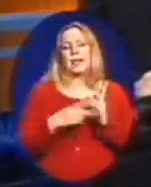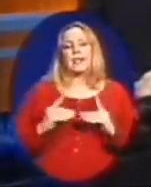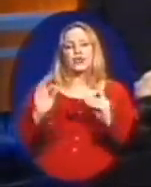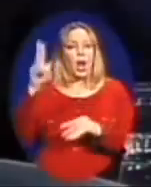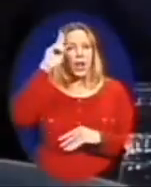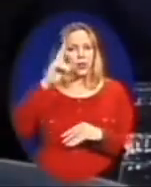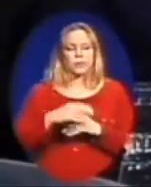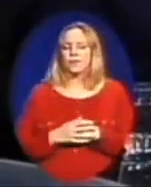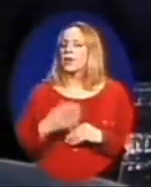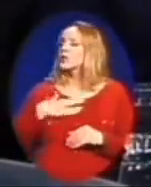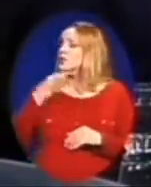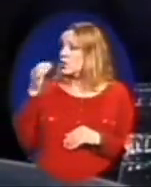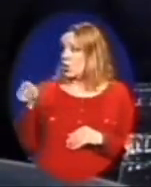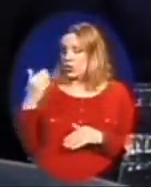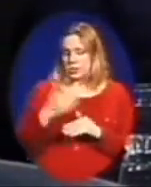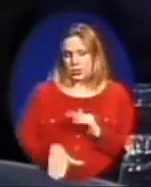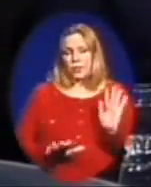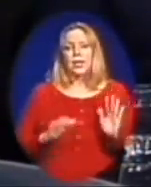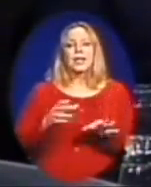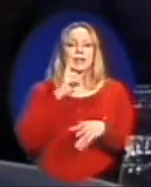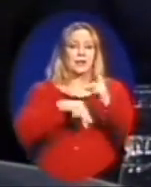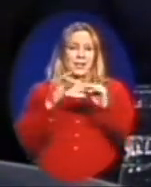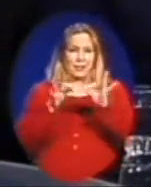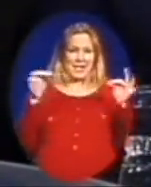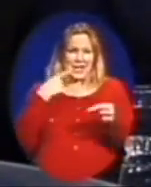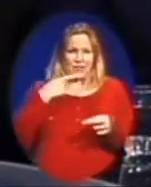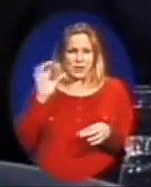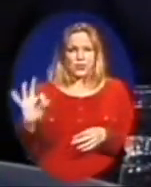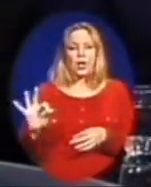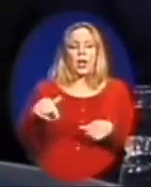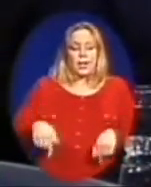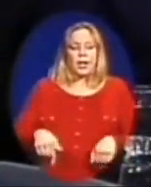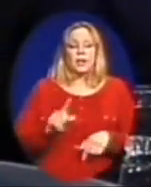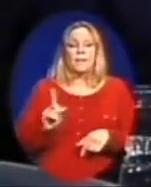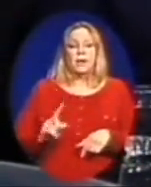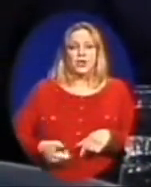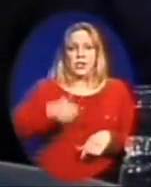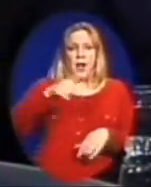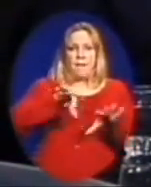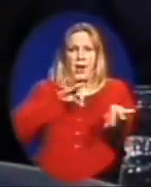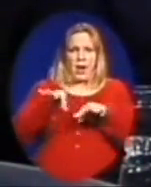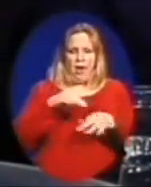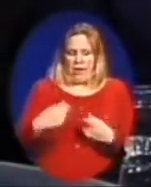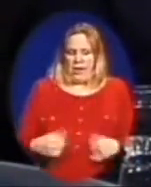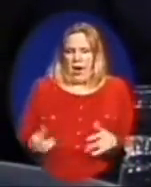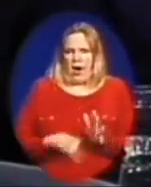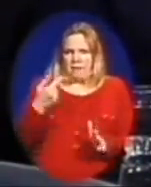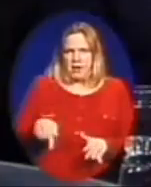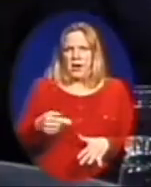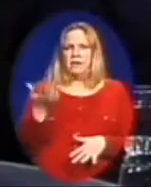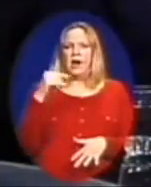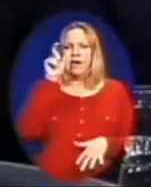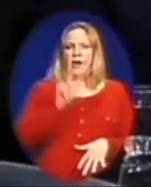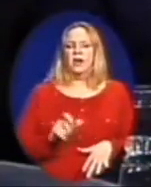של הליכוד. אני רוצה לשאול אותך לסיום. דיברת בתחילת הדברים שלך כאן על כך שמי שניהל את הבחירות הפעם